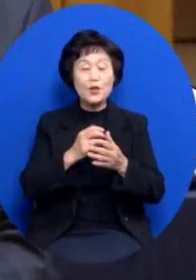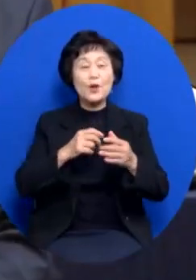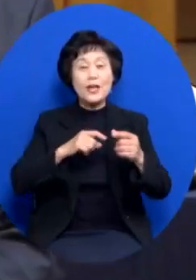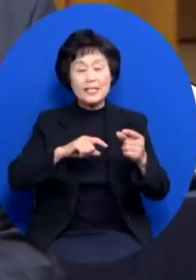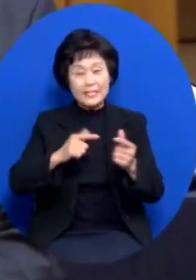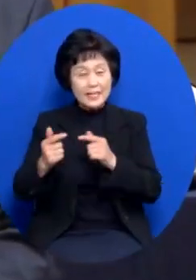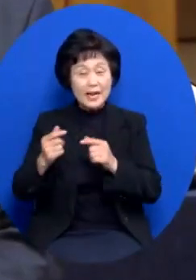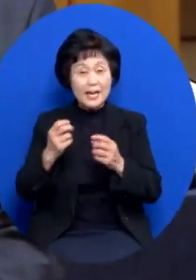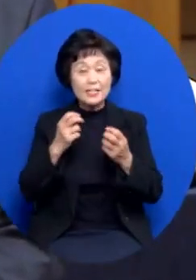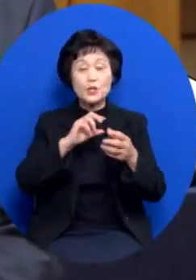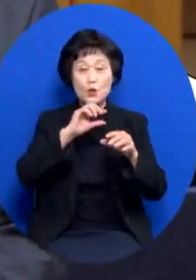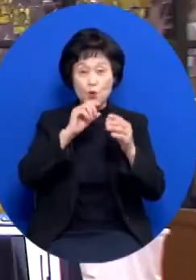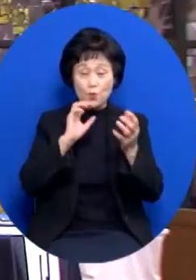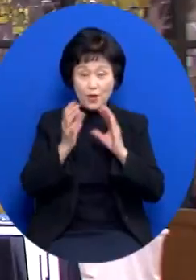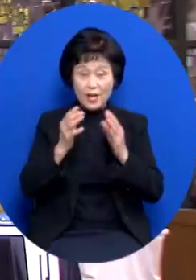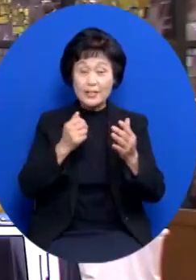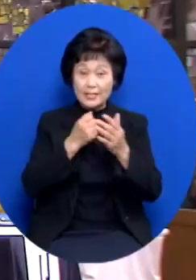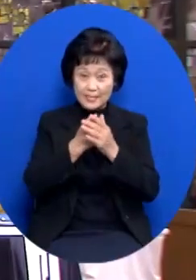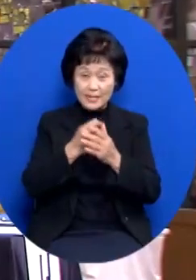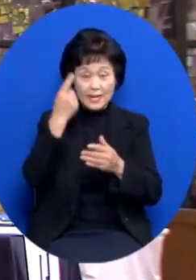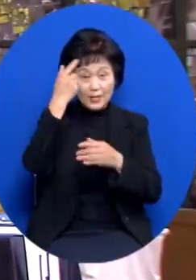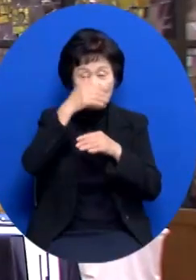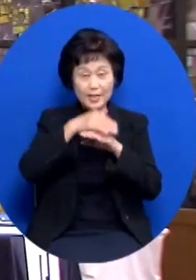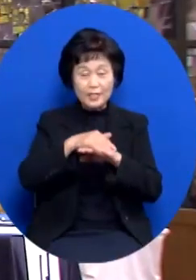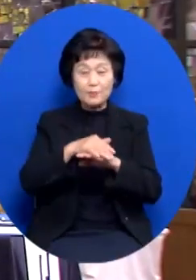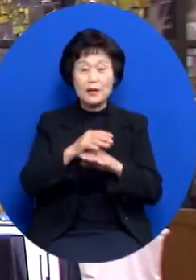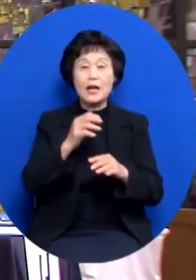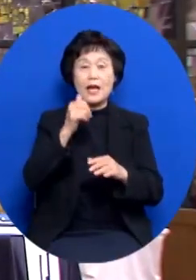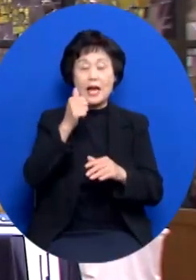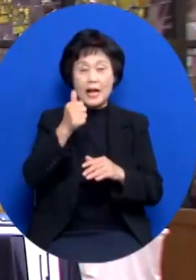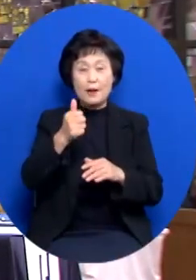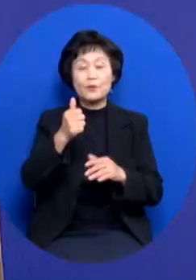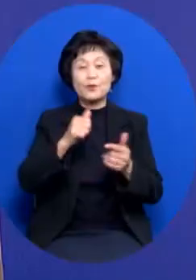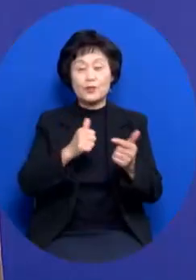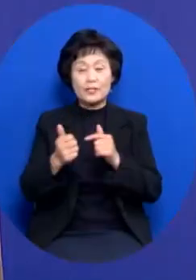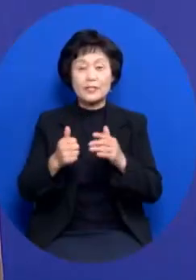예정이며 12개 연회 감독 이취임식도 진행합니다.